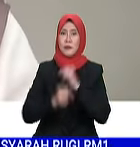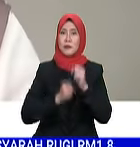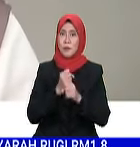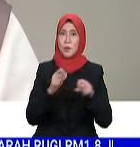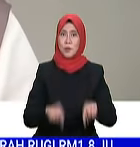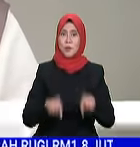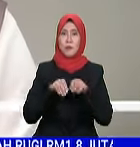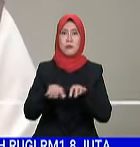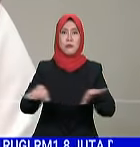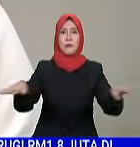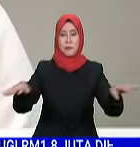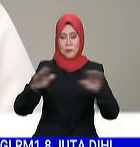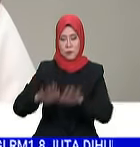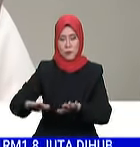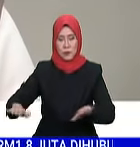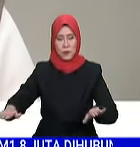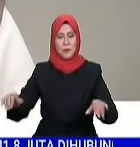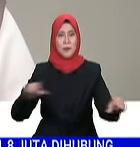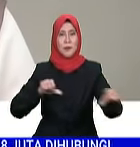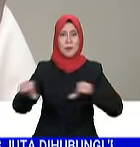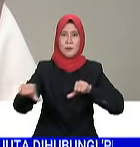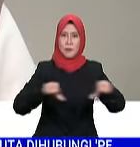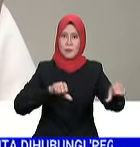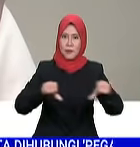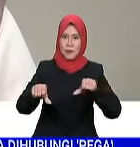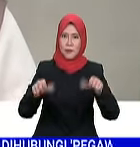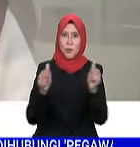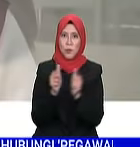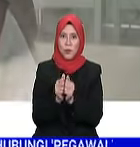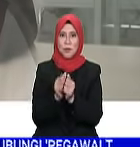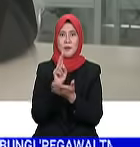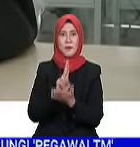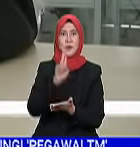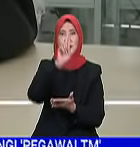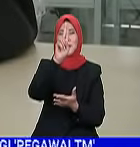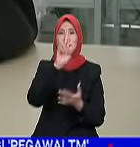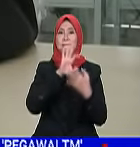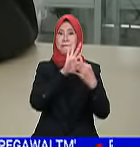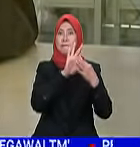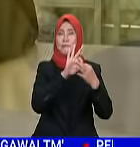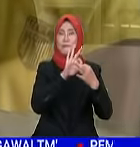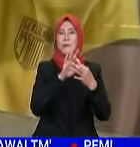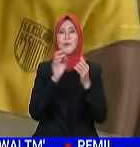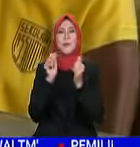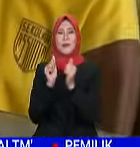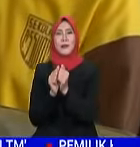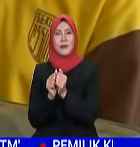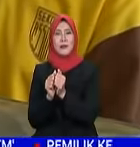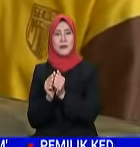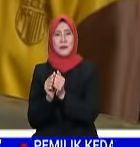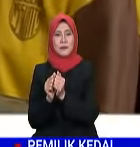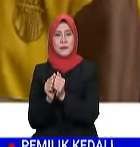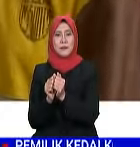luaskan jaringan kita yang mana kanak-kanak ni dia akan buat aktiviti itu bersama pihak universiti dan juga bersama pihak-pihak yang